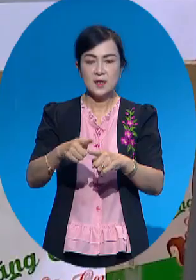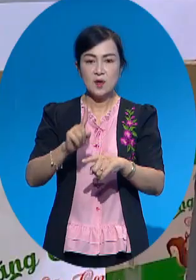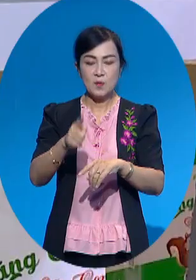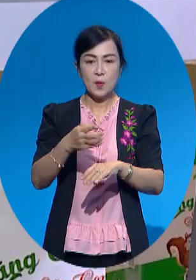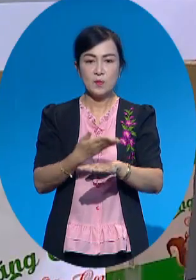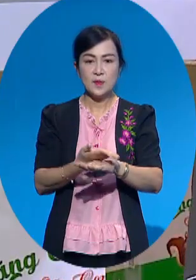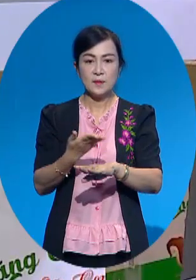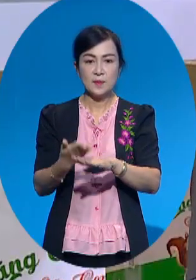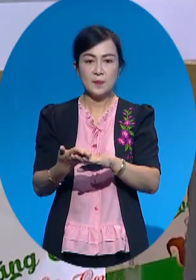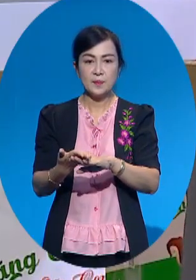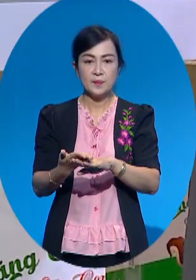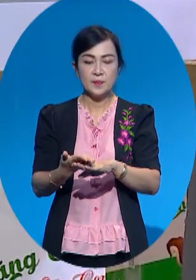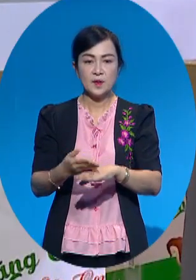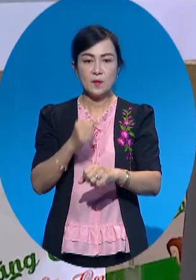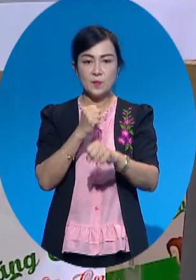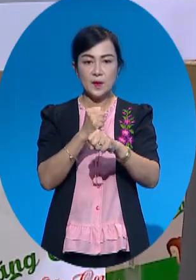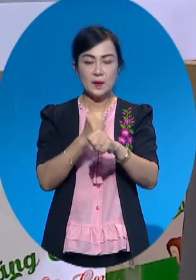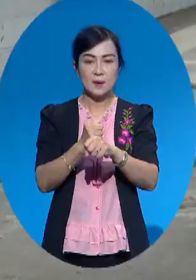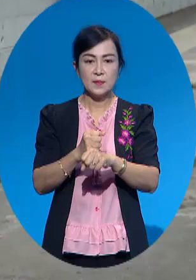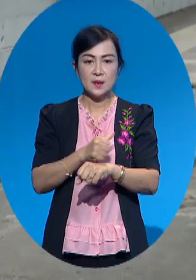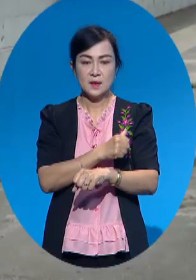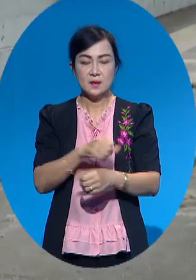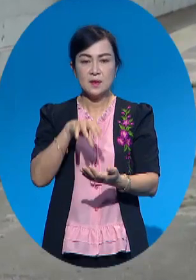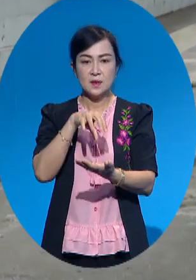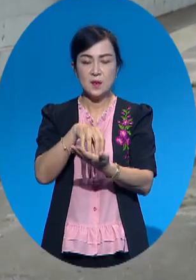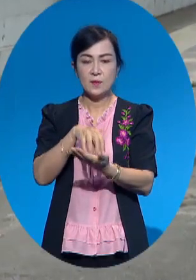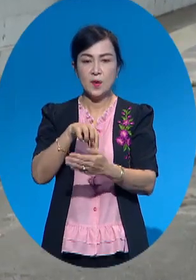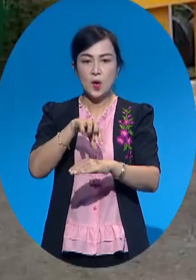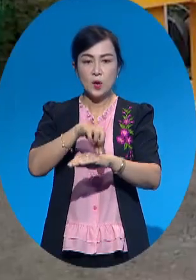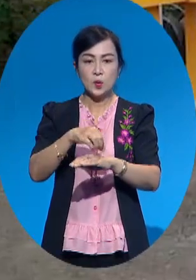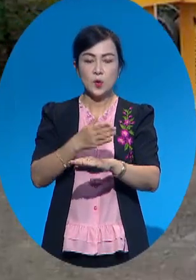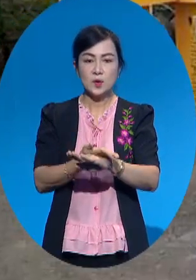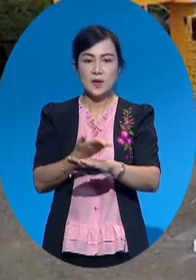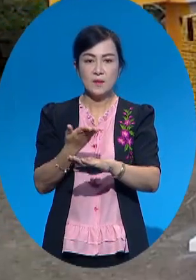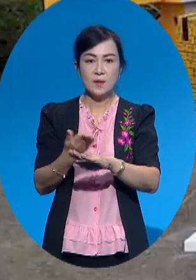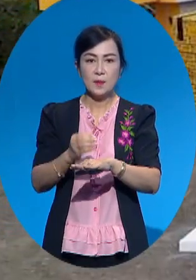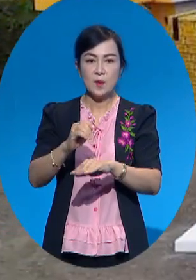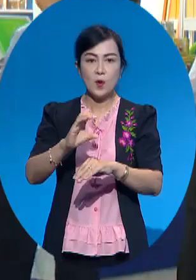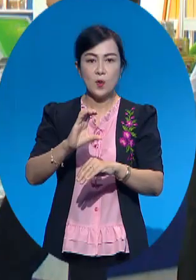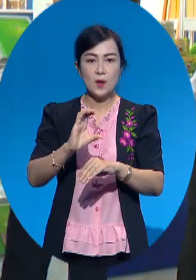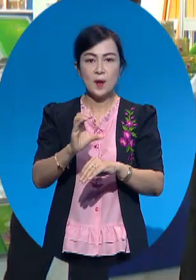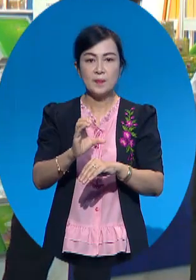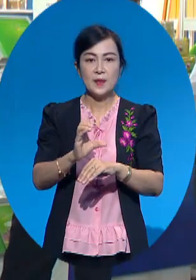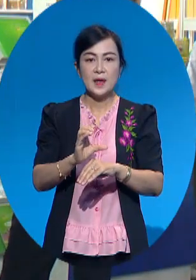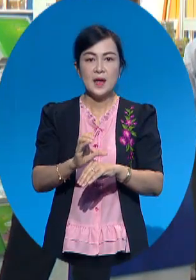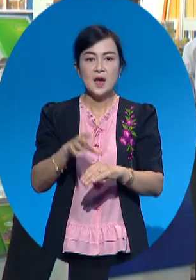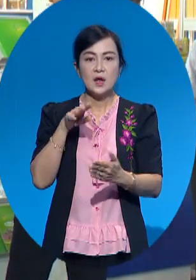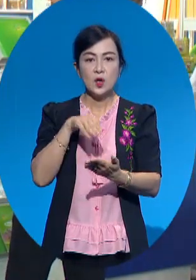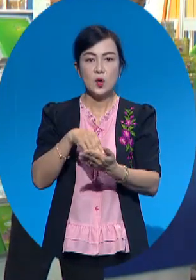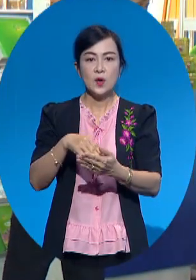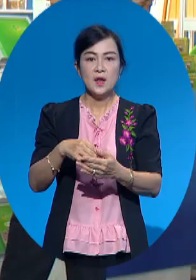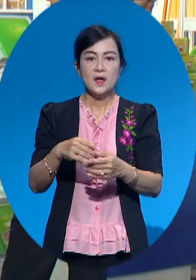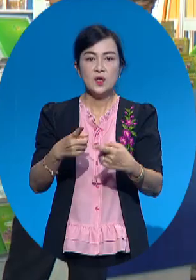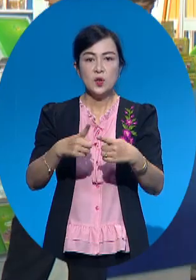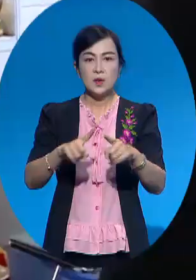phẩm và tạo công an việc làm cho bà con địa phương tuần lễ sản phẩm ố và sản phẩm đặc trưng vùng miền cũng là cơ hội để các